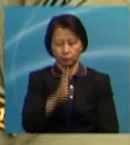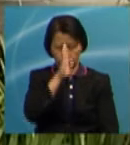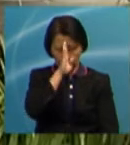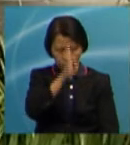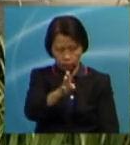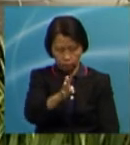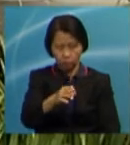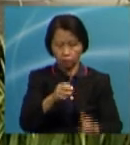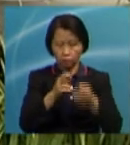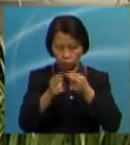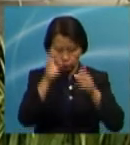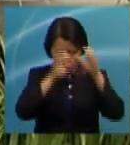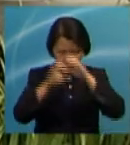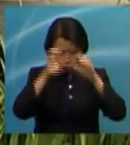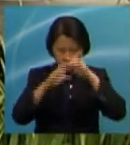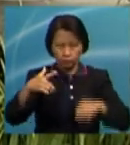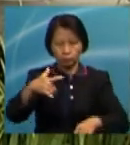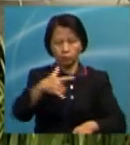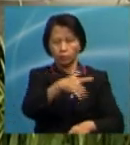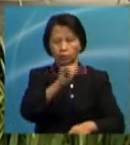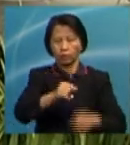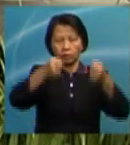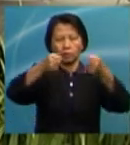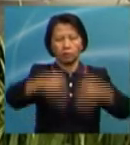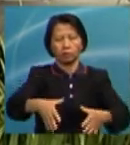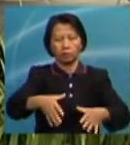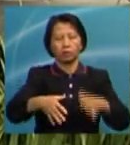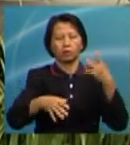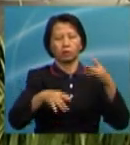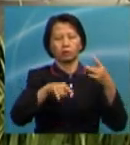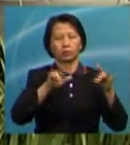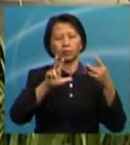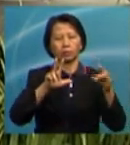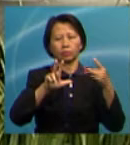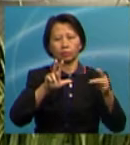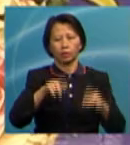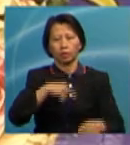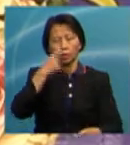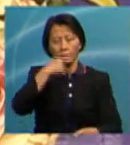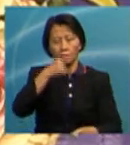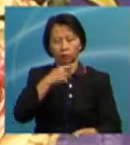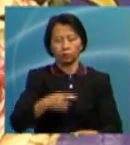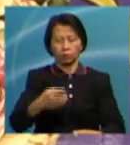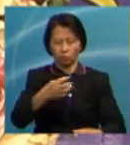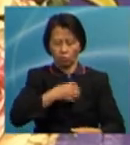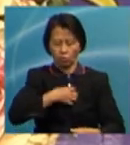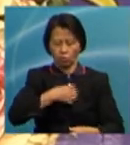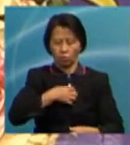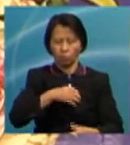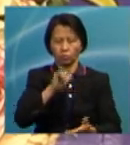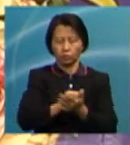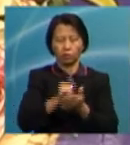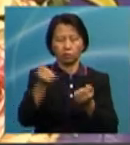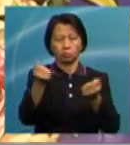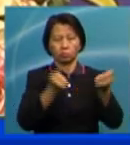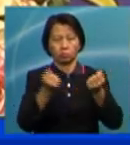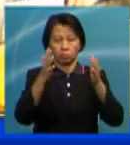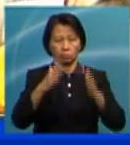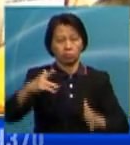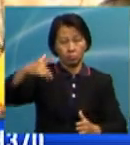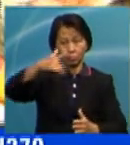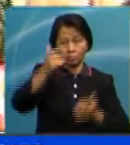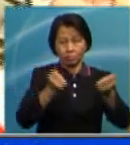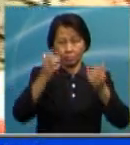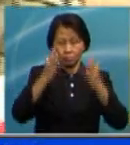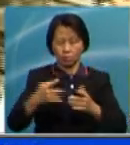diberikan dalam usaha pencarian pesawat tersebut yang hilang pada 8 Mac lalu katanya lagi dakwaan konnya juruterbang pesawat